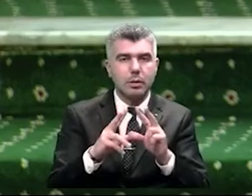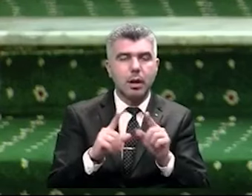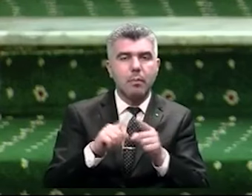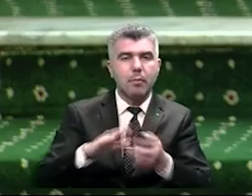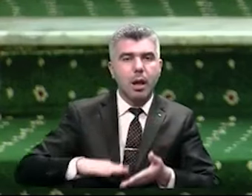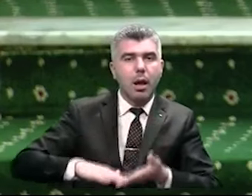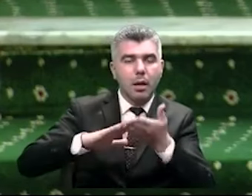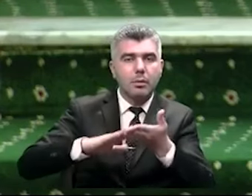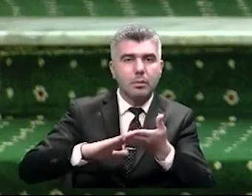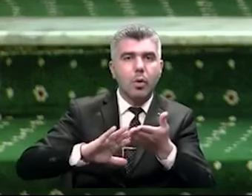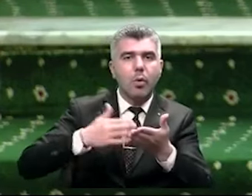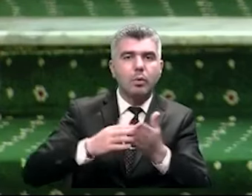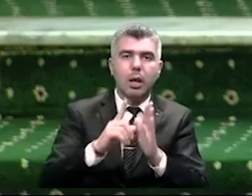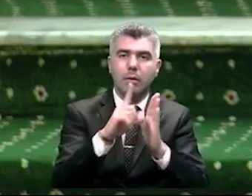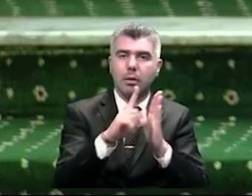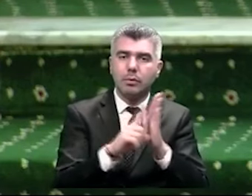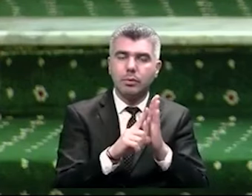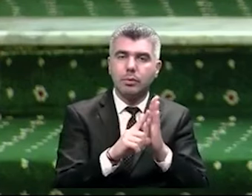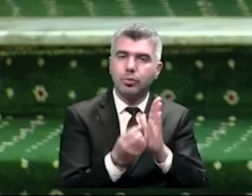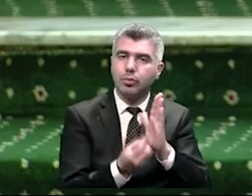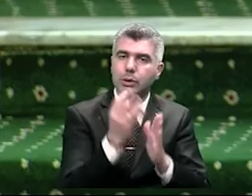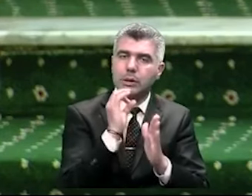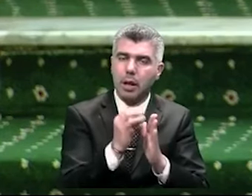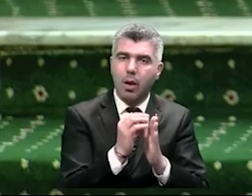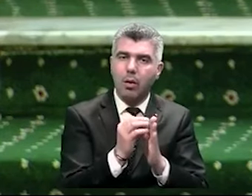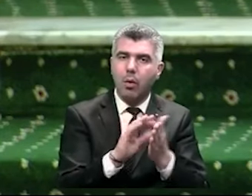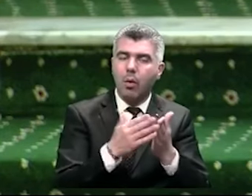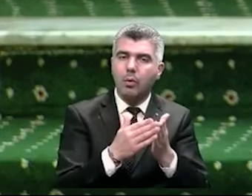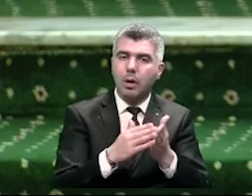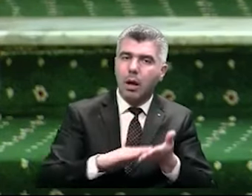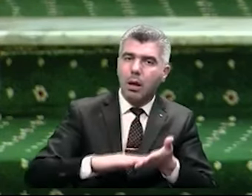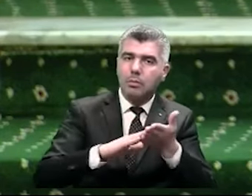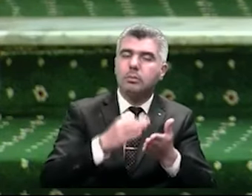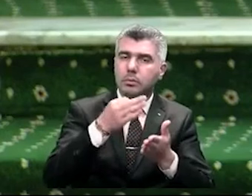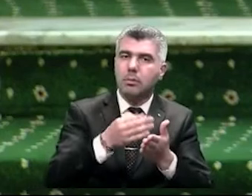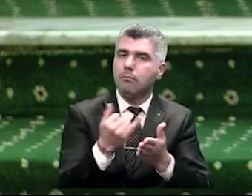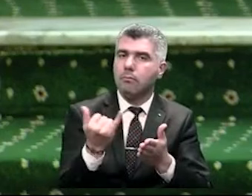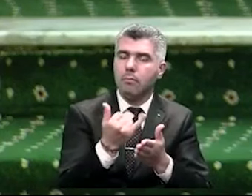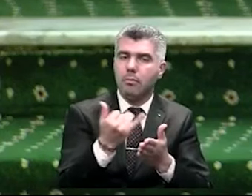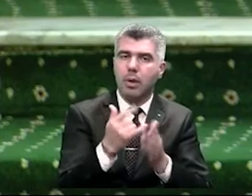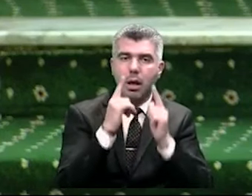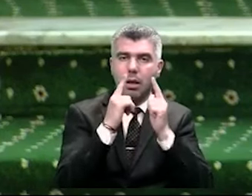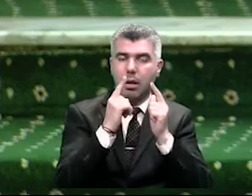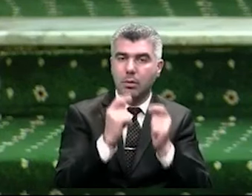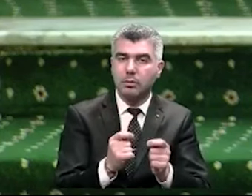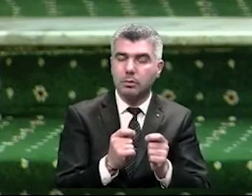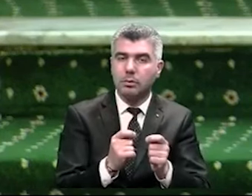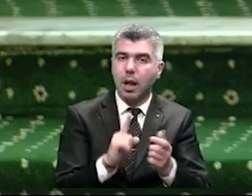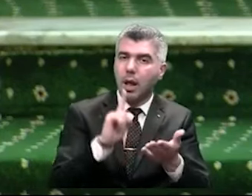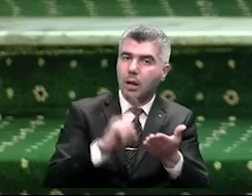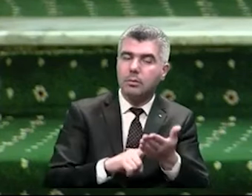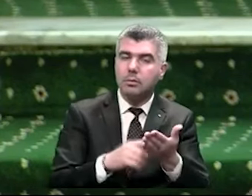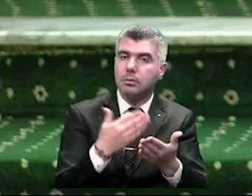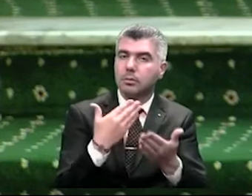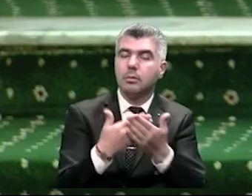تجويد وتحسين للنصوص القانونيه القميين والرامي الى تطوير كل قطع غير ان الملاحظه التي لابد من الادلاء بها